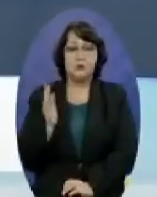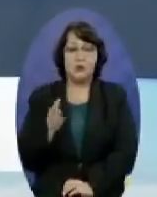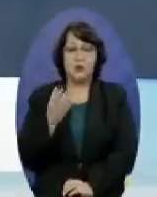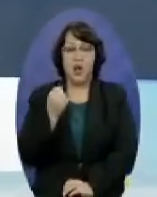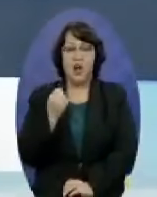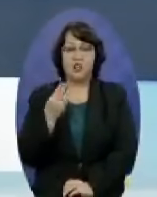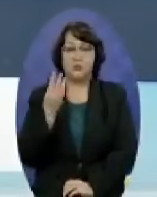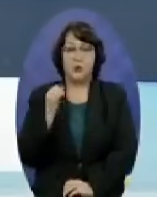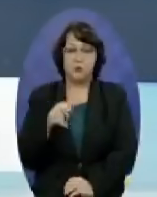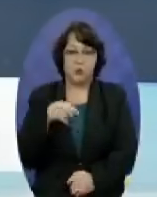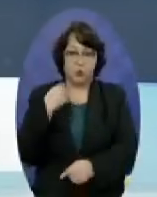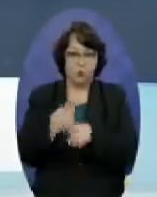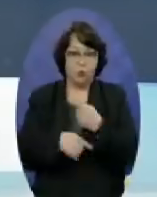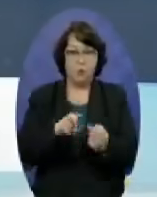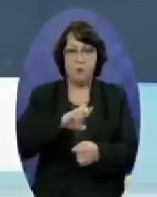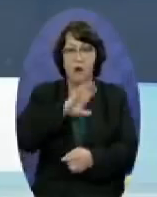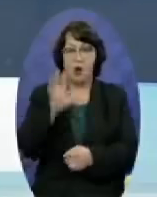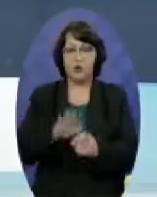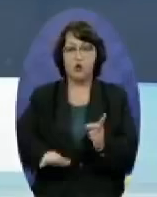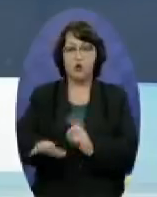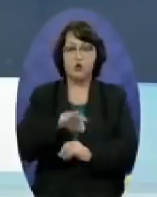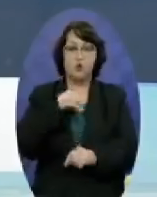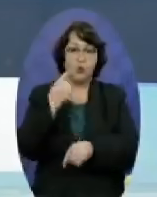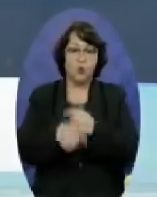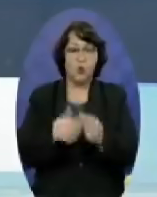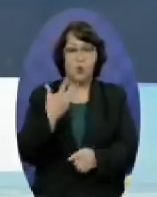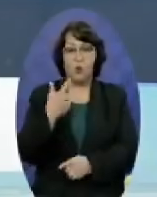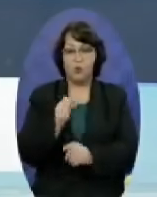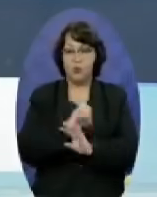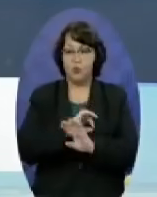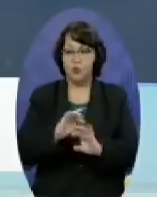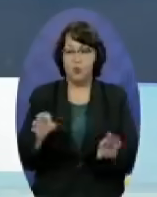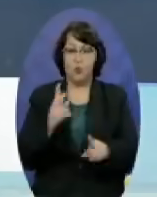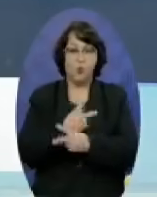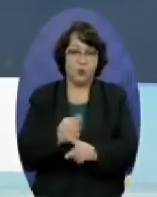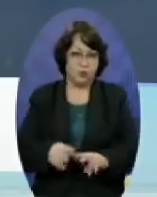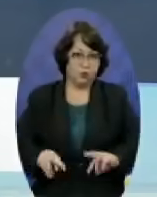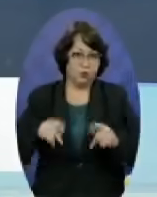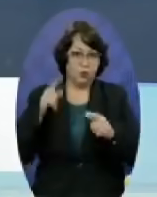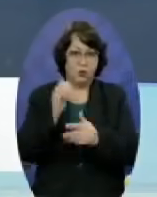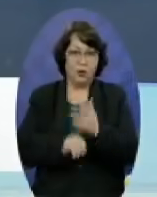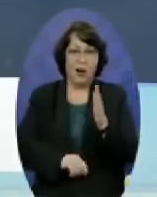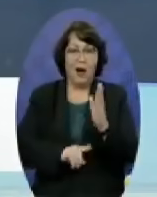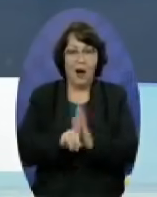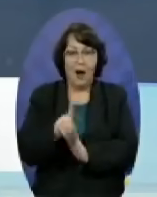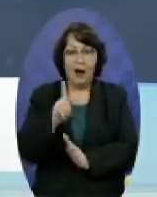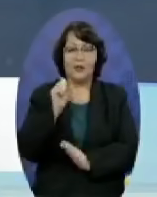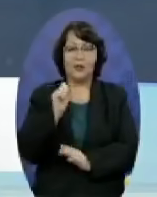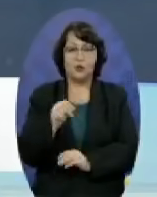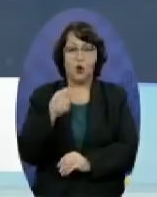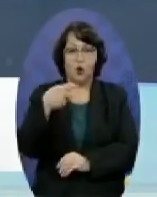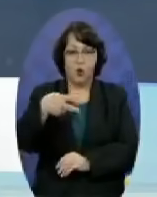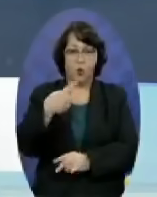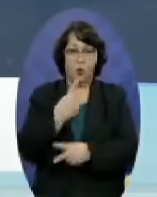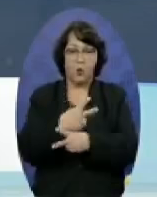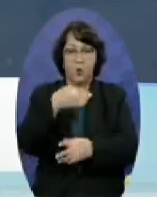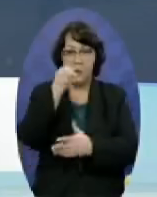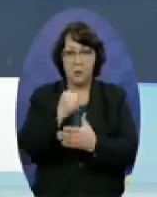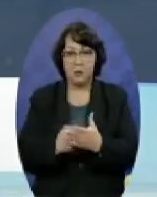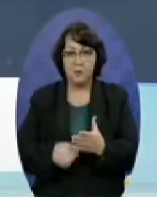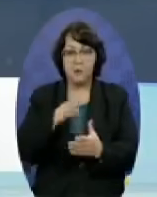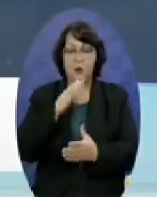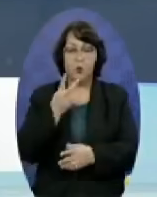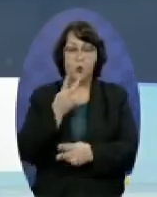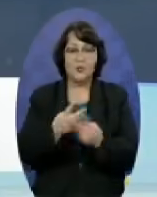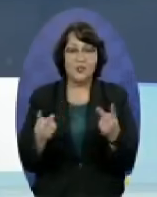ашигт малтмлын тухай, байгаль орчны тухай зэрэг 30 гаруй хуульд одоо нэмэлт өөрчлөлт оруулж 2 ангатагч хуулийг баталгаар байна. Үүний нэг нь үндэсний баялаг